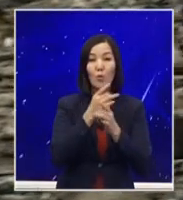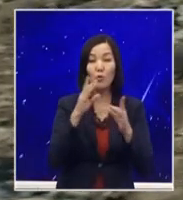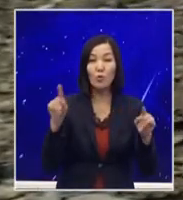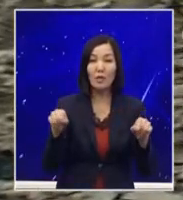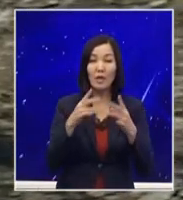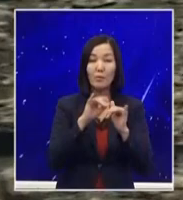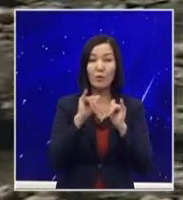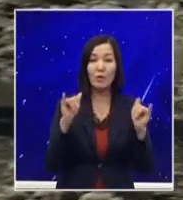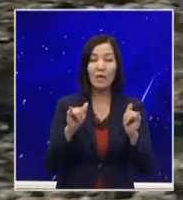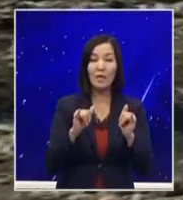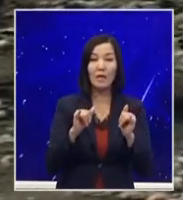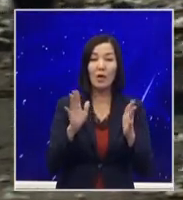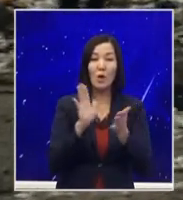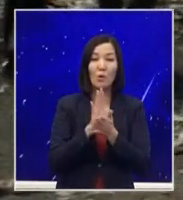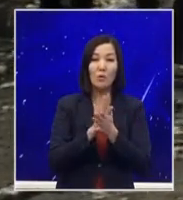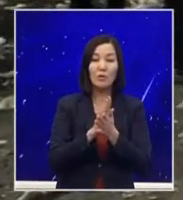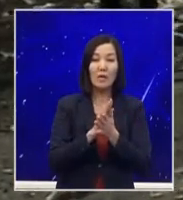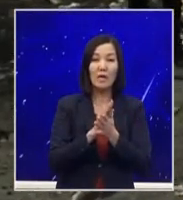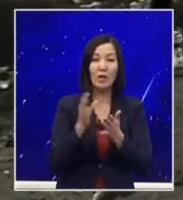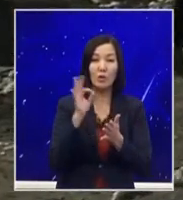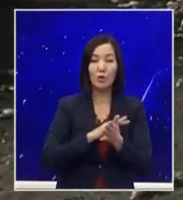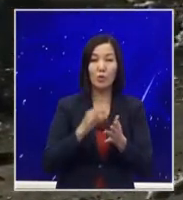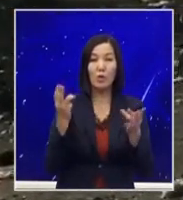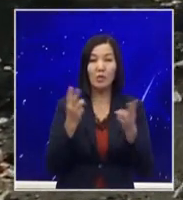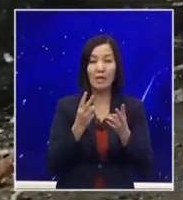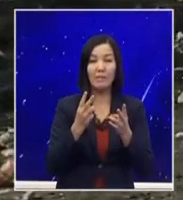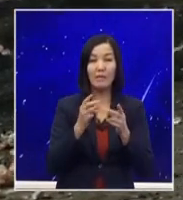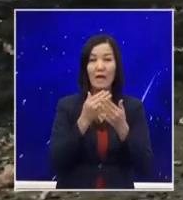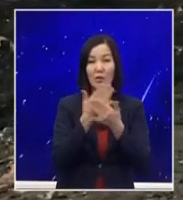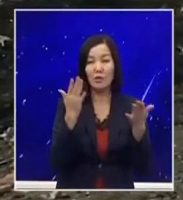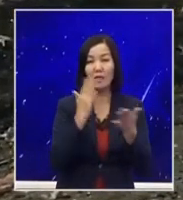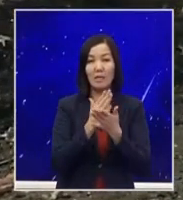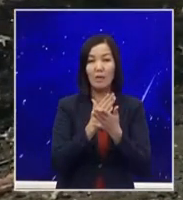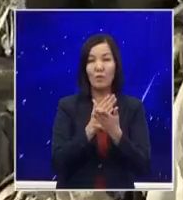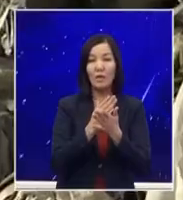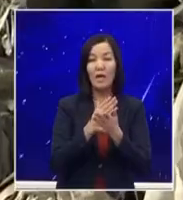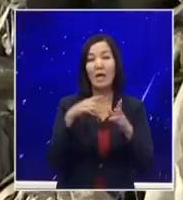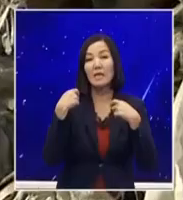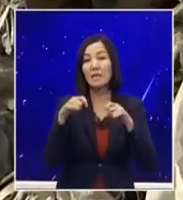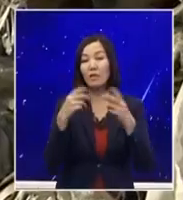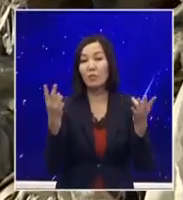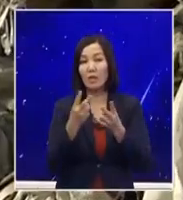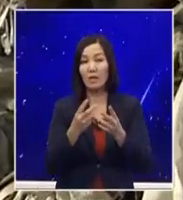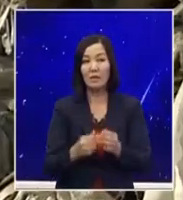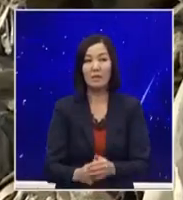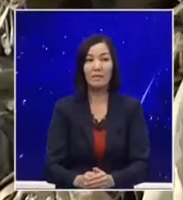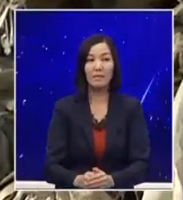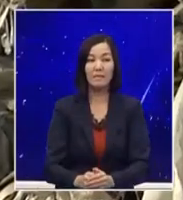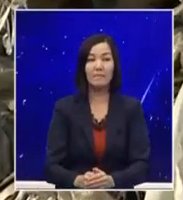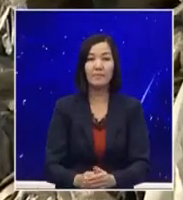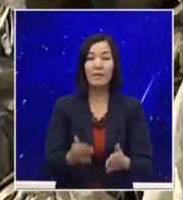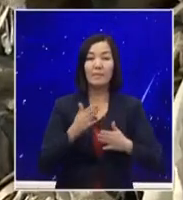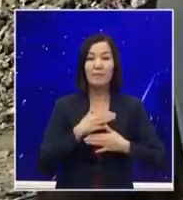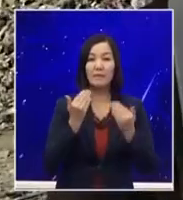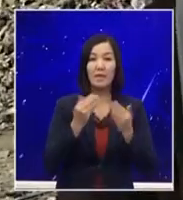қоқысқа жөнелтілетін заттардың ішінде тұтынуға жарамды дүниелер де болады. Сондықтан ол заттарды сатылымға қойған жөн дейді. Біз